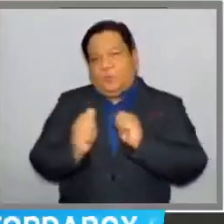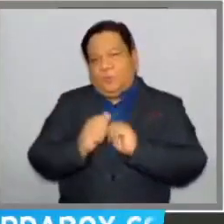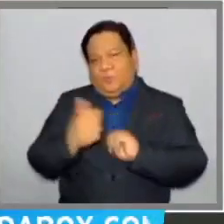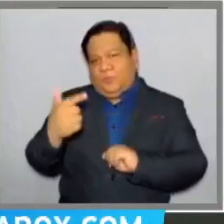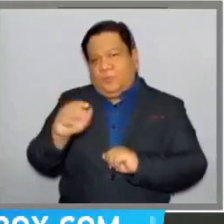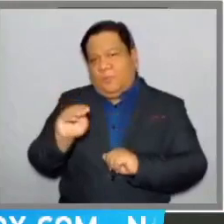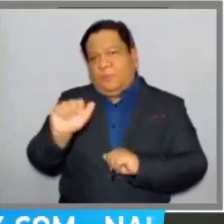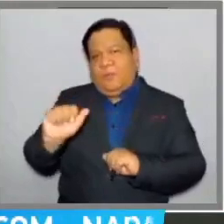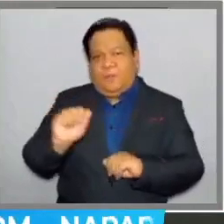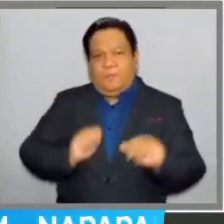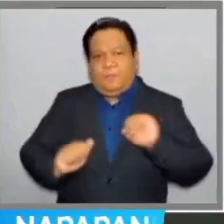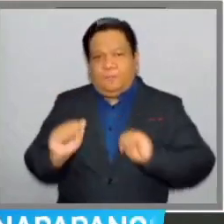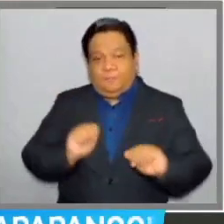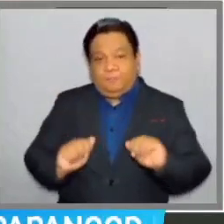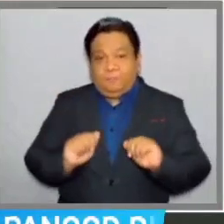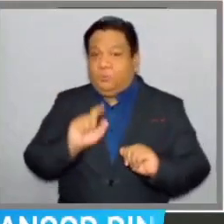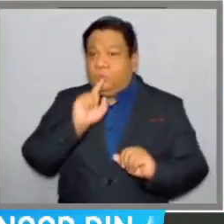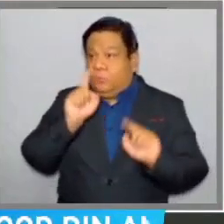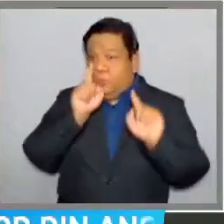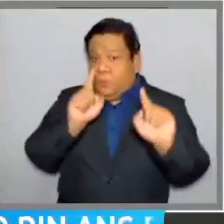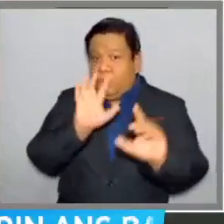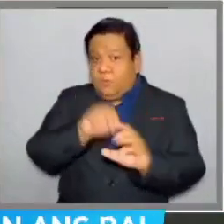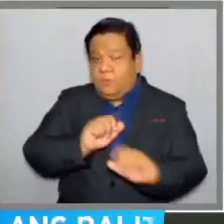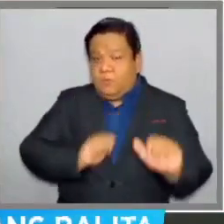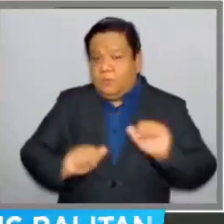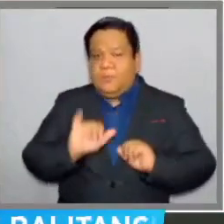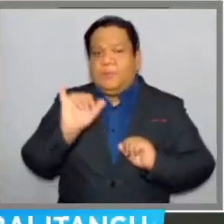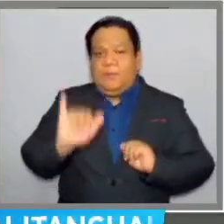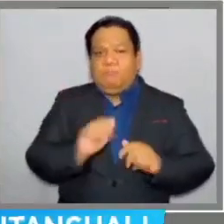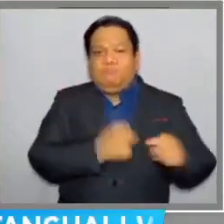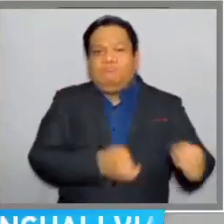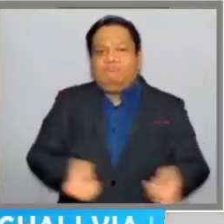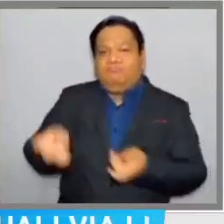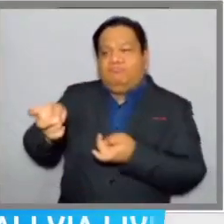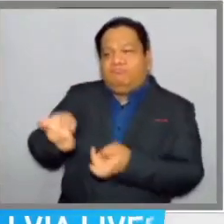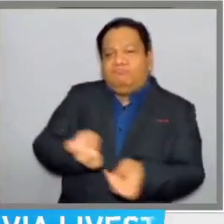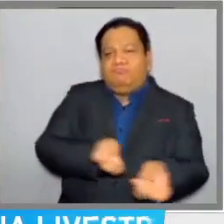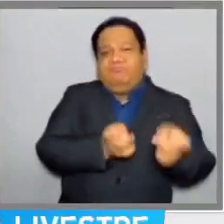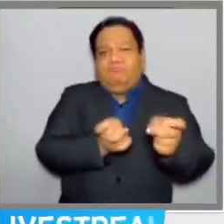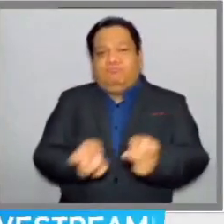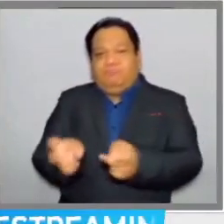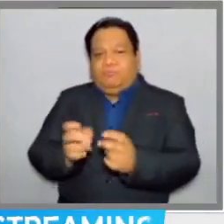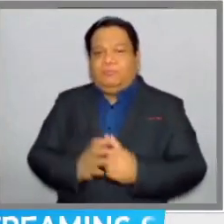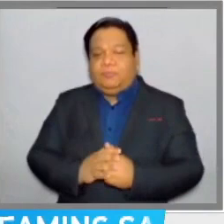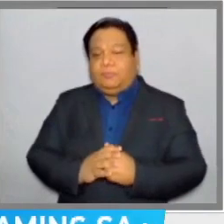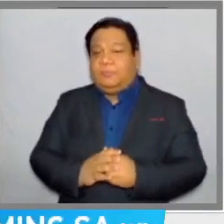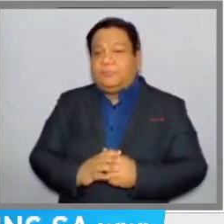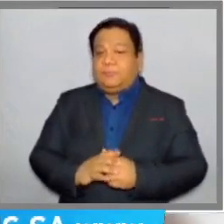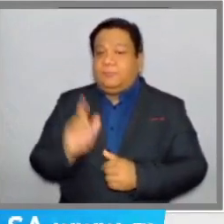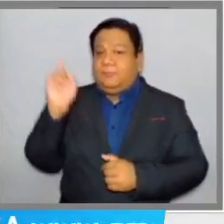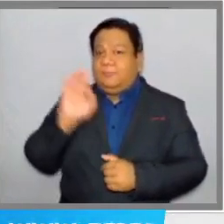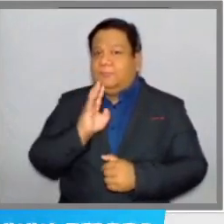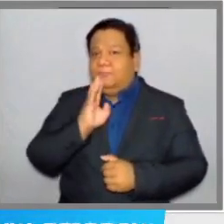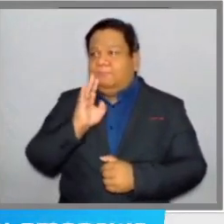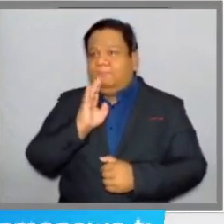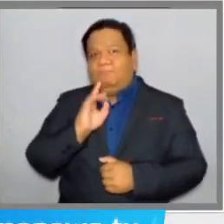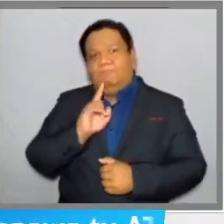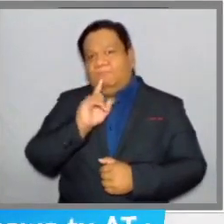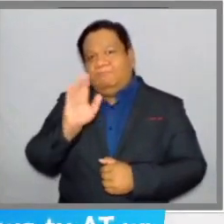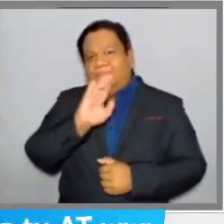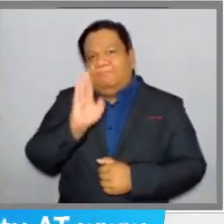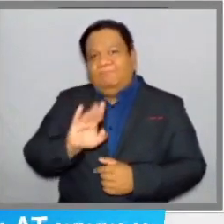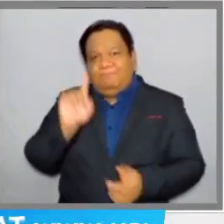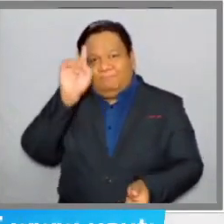pagpasok sa showbiz ay ang pag-ice skating. Hindi pa din ako makapaniwala na nag-sign na ako with Sparkle and I'm